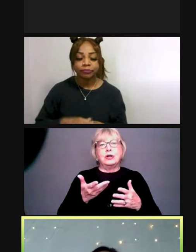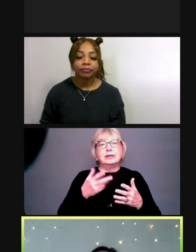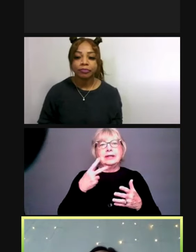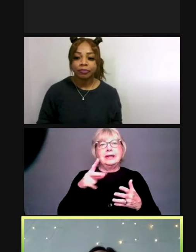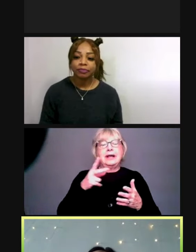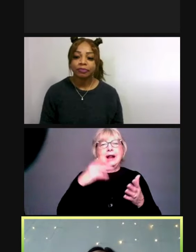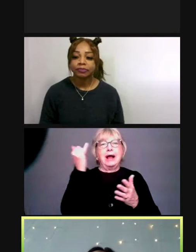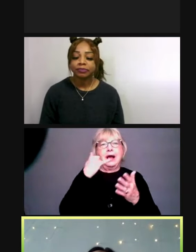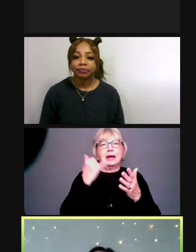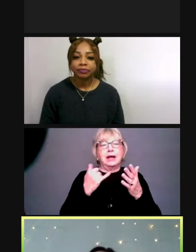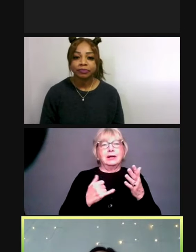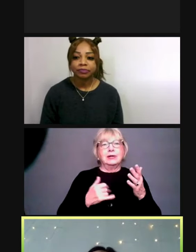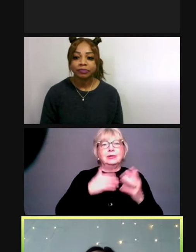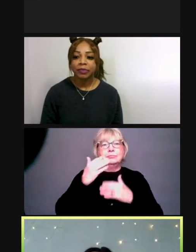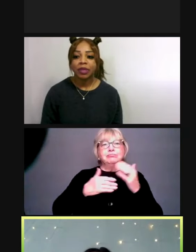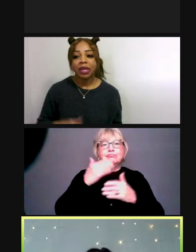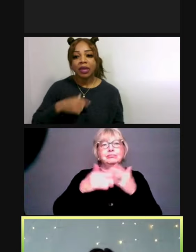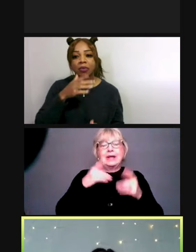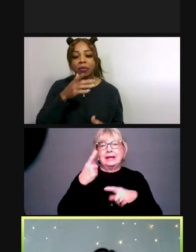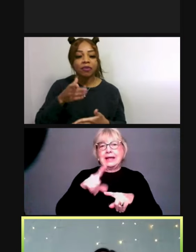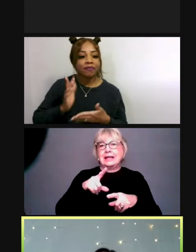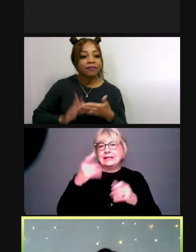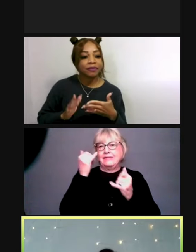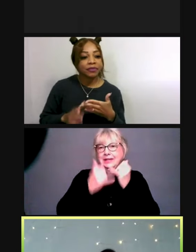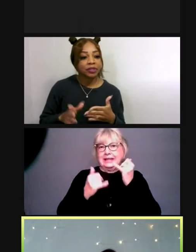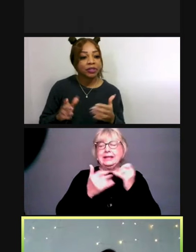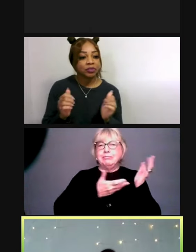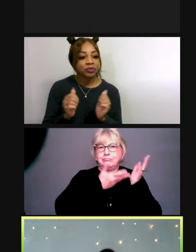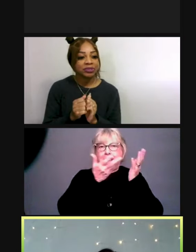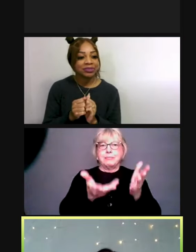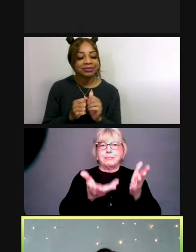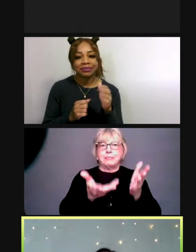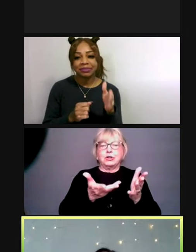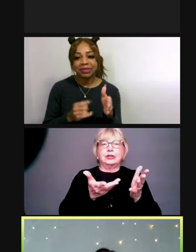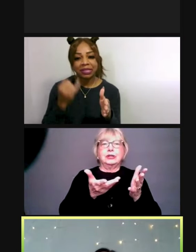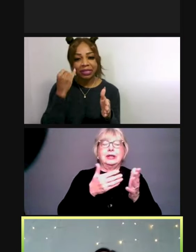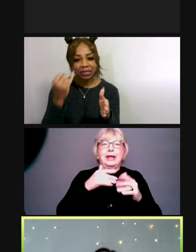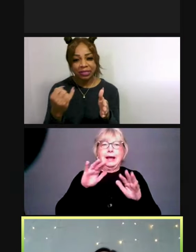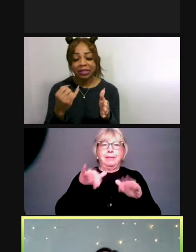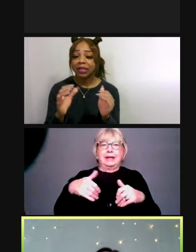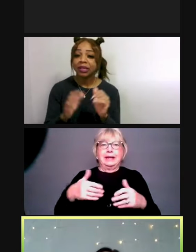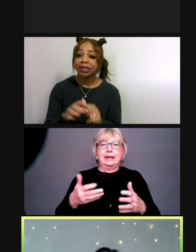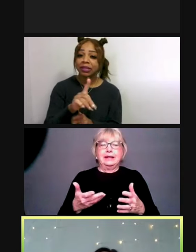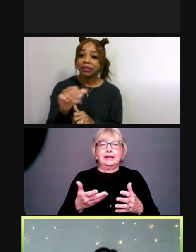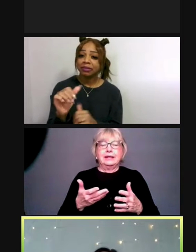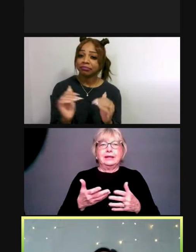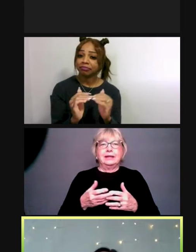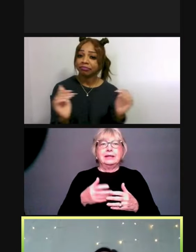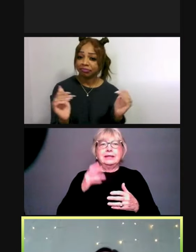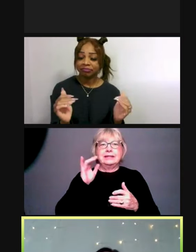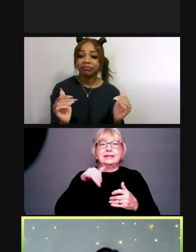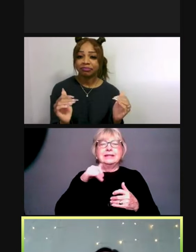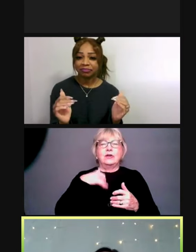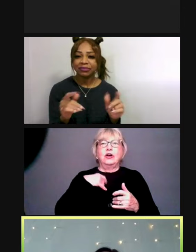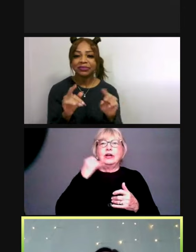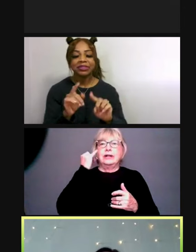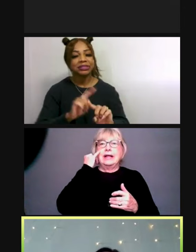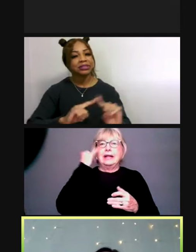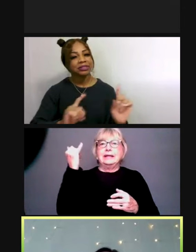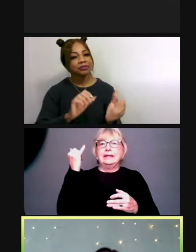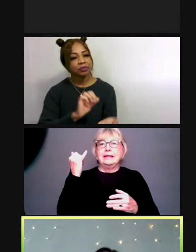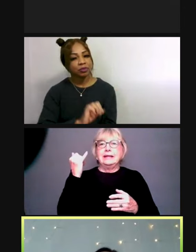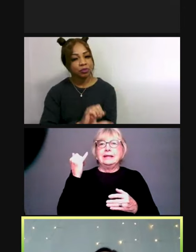d'art au fur et à mesure qu'elle était finalisée. Et là, c'est de là que cette idée est née, l'idée de